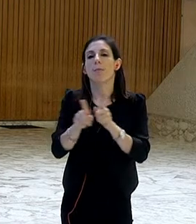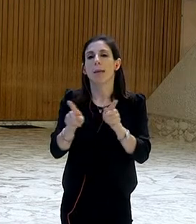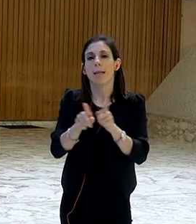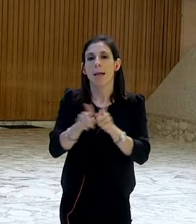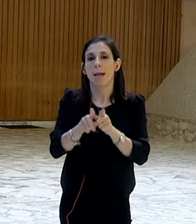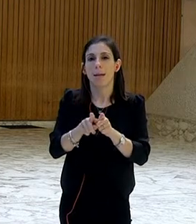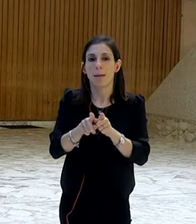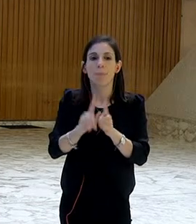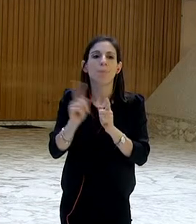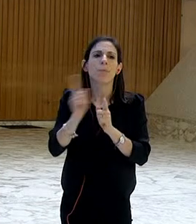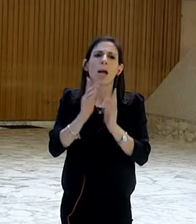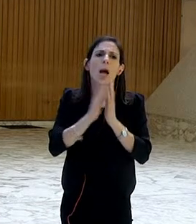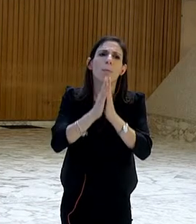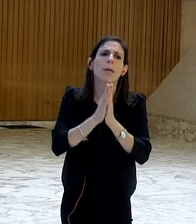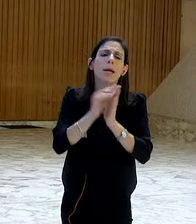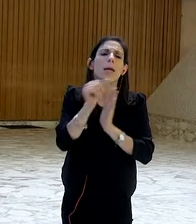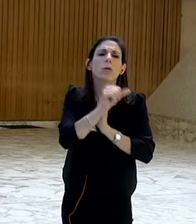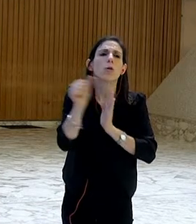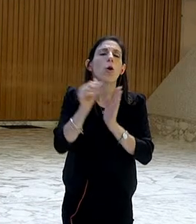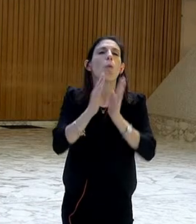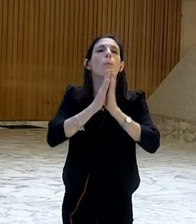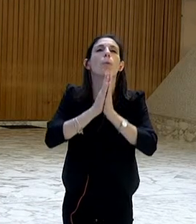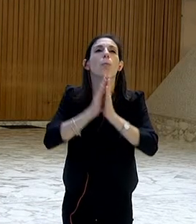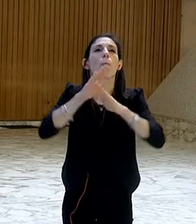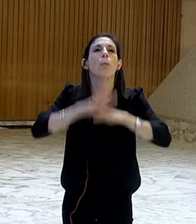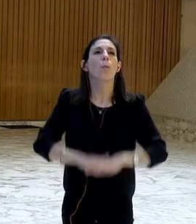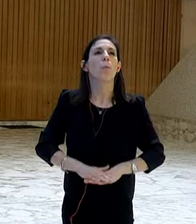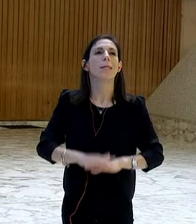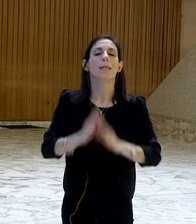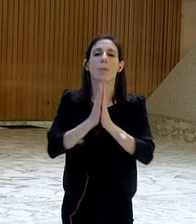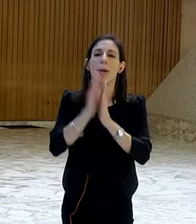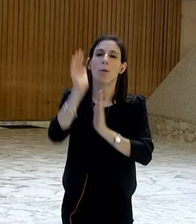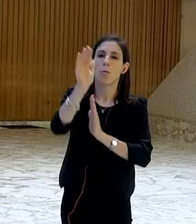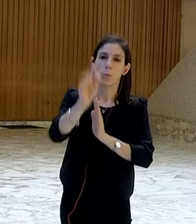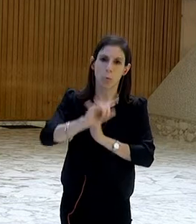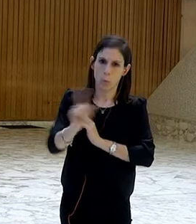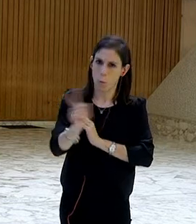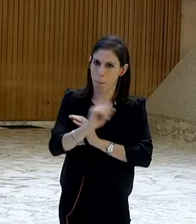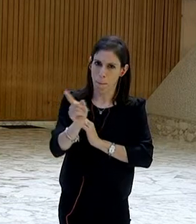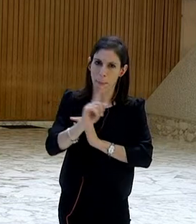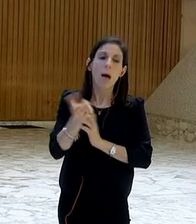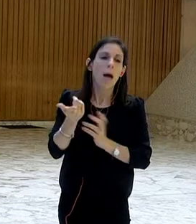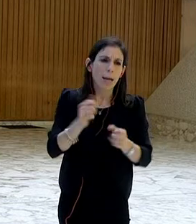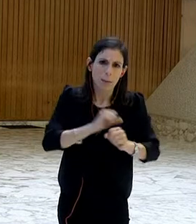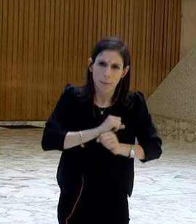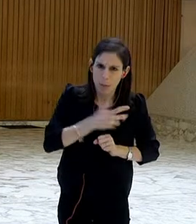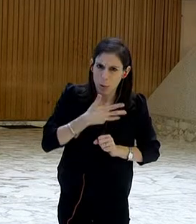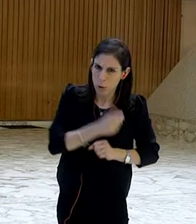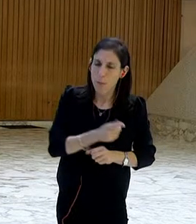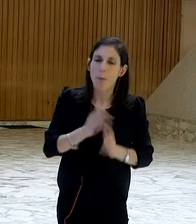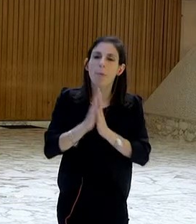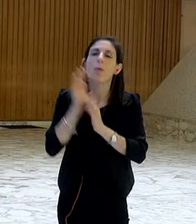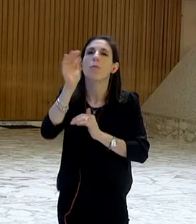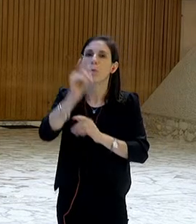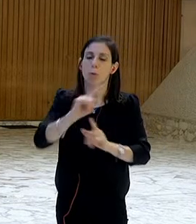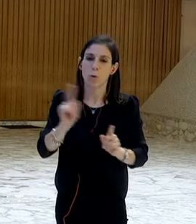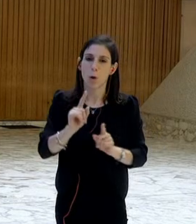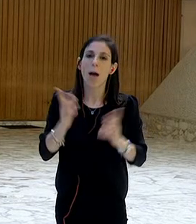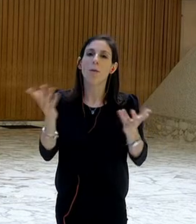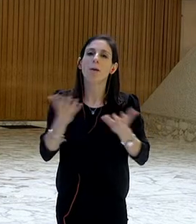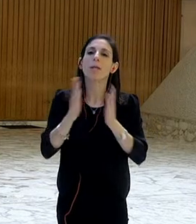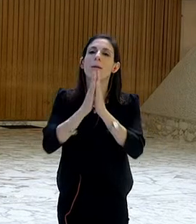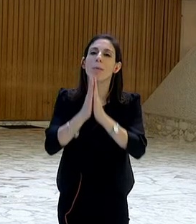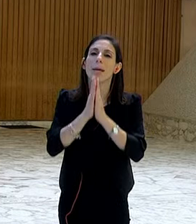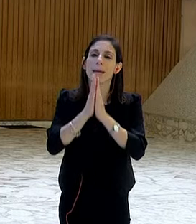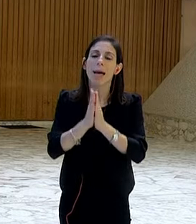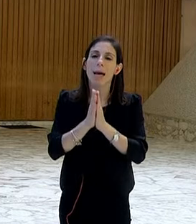à une promesse de prier dans le futur, aussi sérieuse et fidèle qu'elle puisse être, mais une prière maintenant,